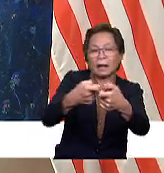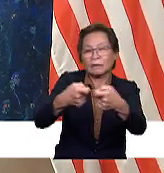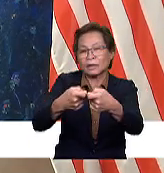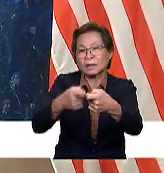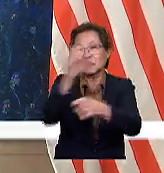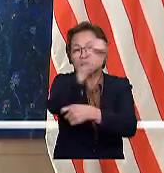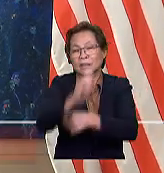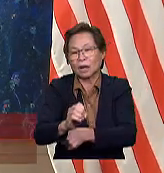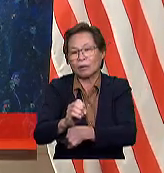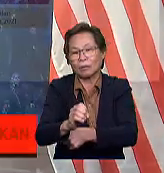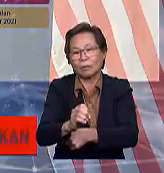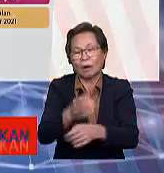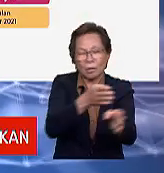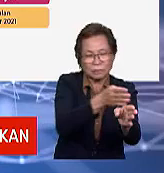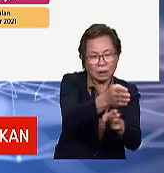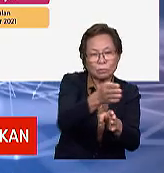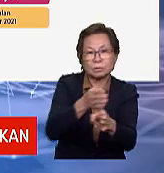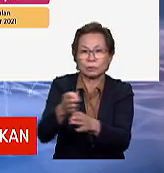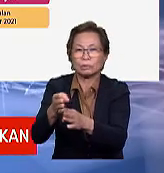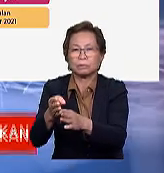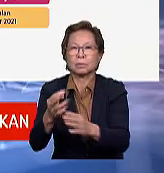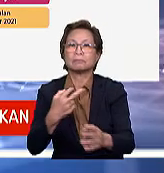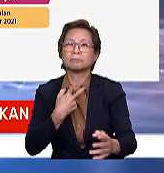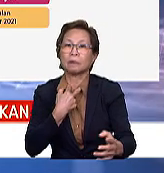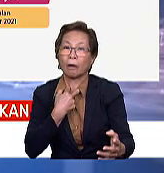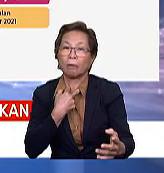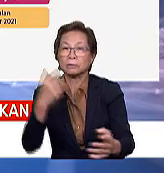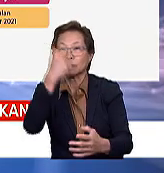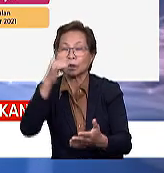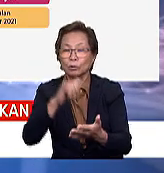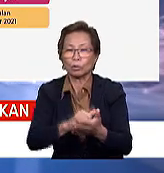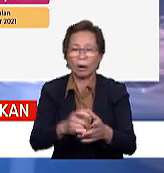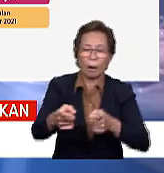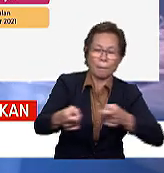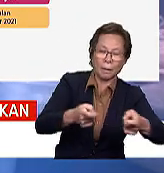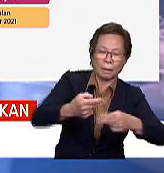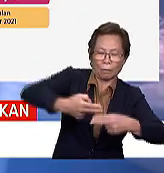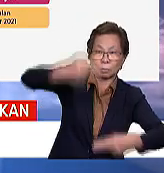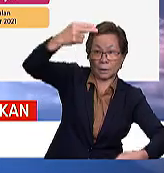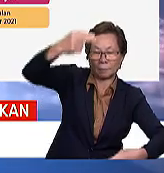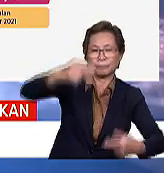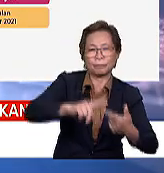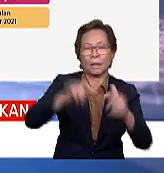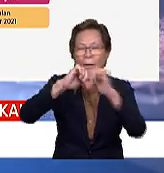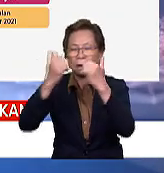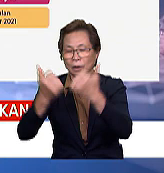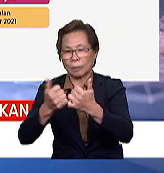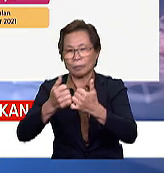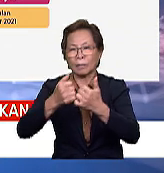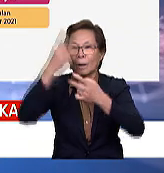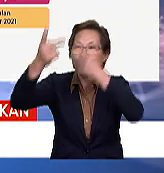kepada sektor yang terjejas Semoga itu pengendali Hotel Regency